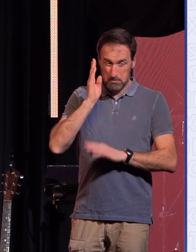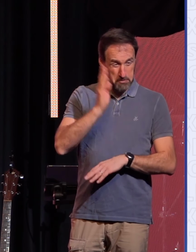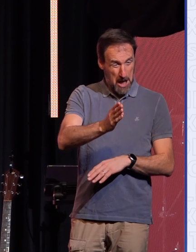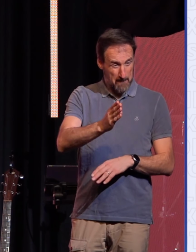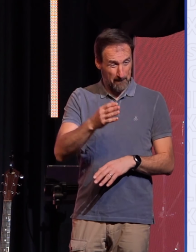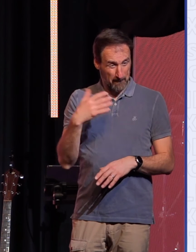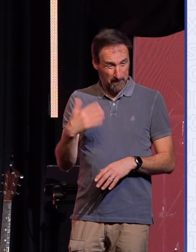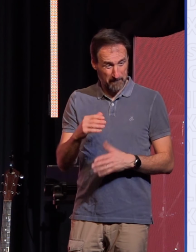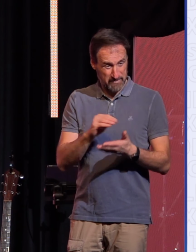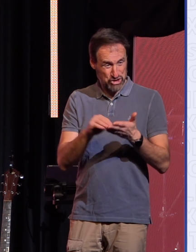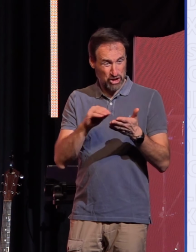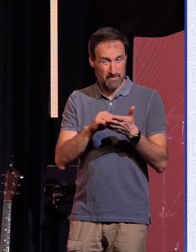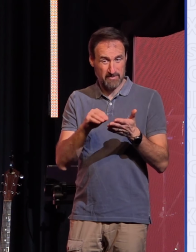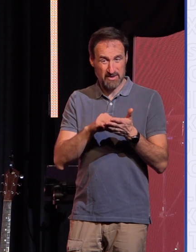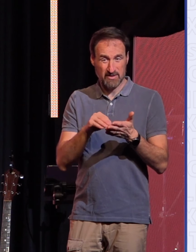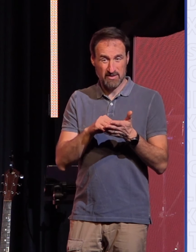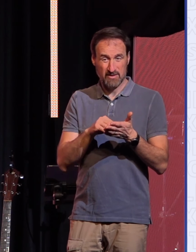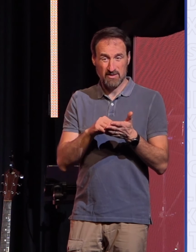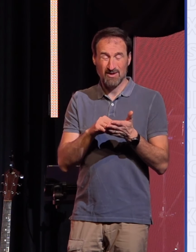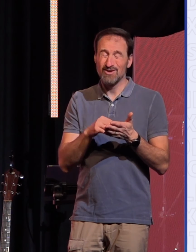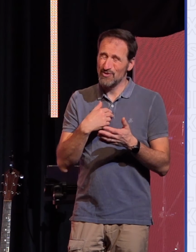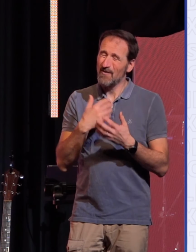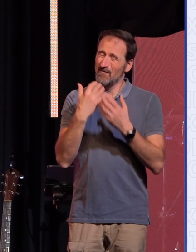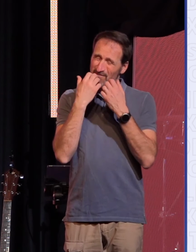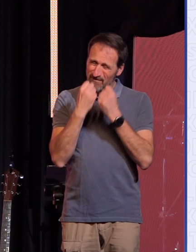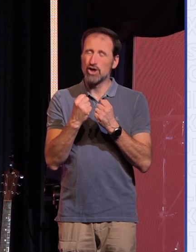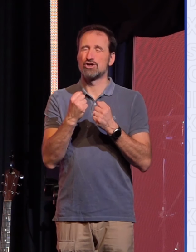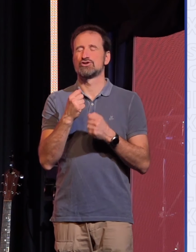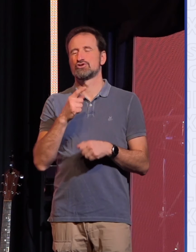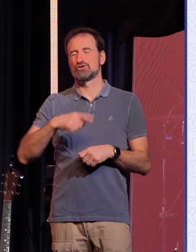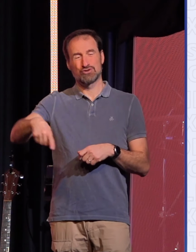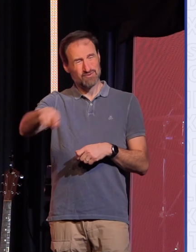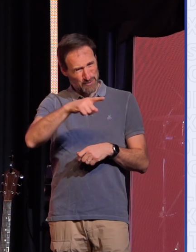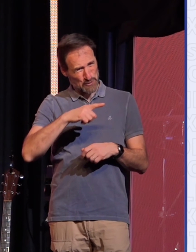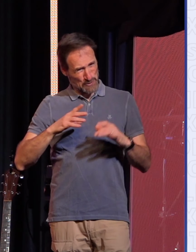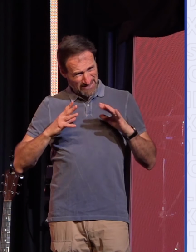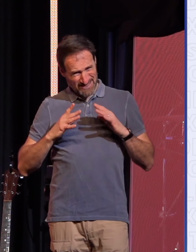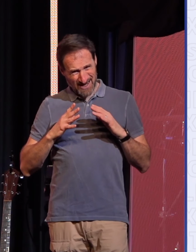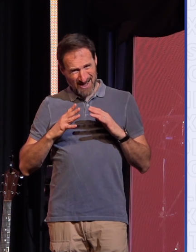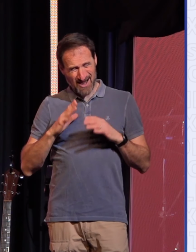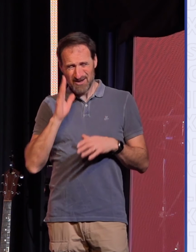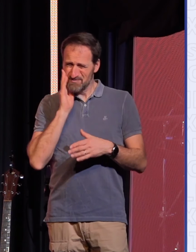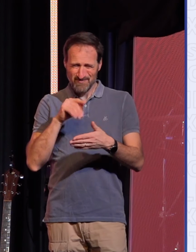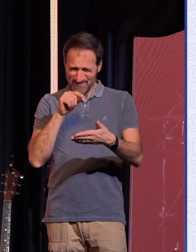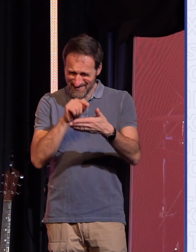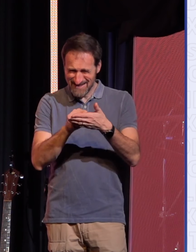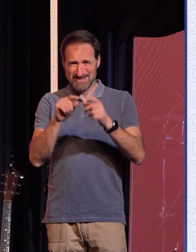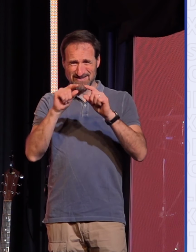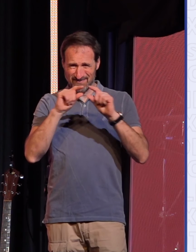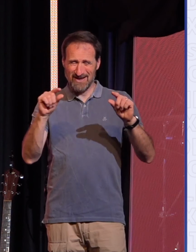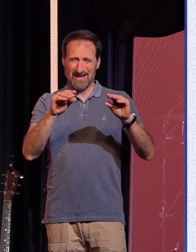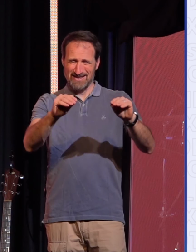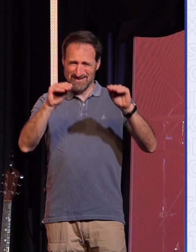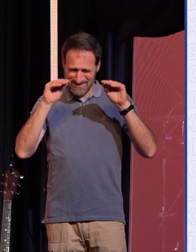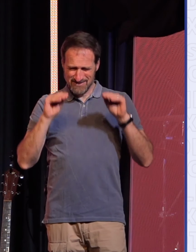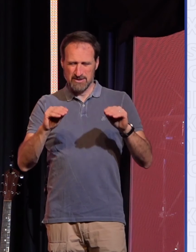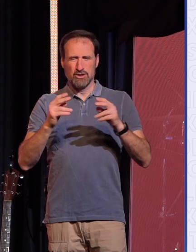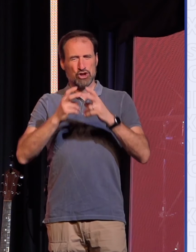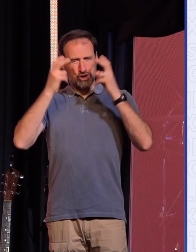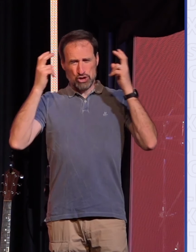Und ich wünsche mir so sehr, dass man wirklich das, also wirklich, wenn du Single bist, nimm diese Bibelstelle, hock dich zu Hause